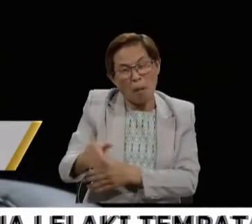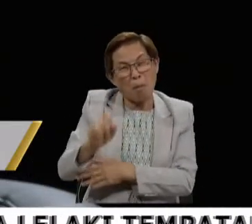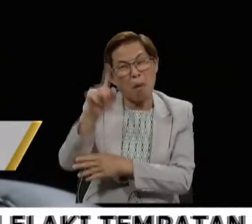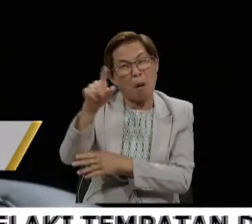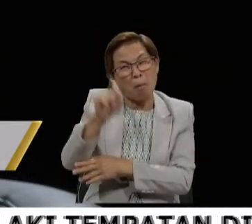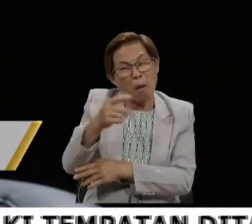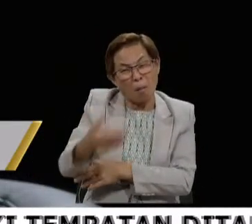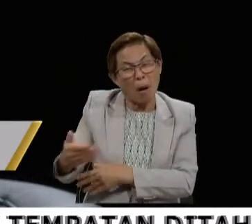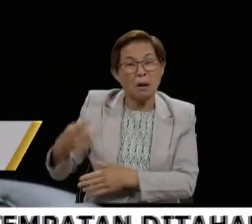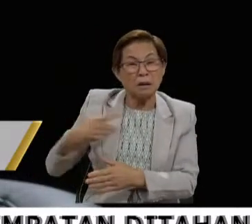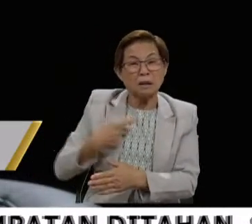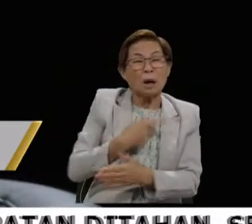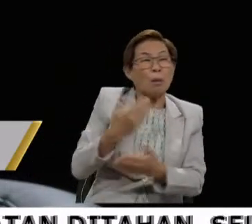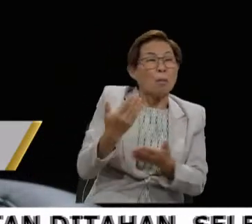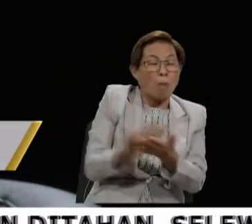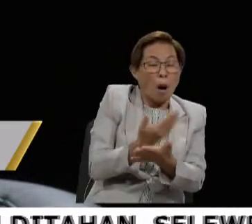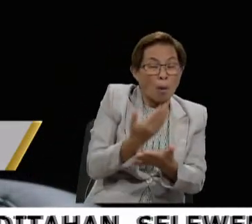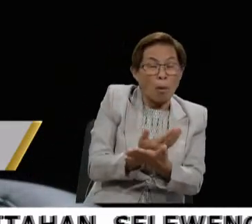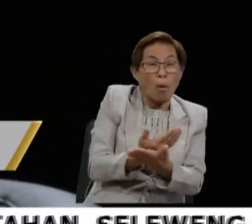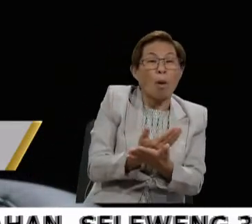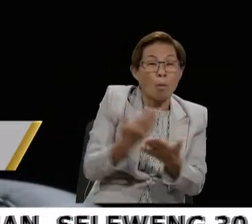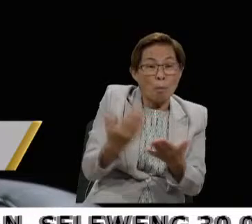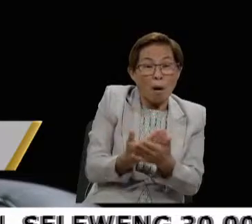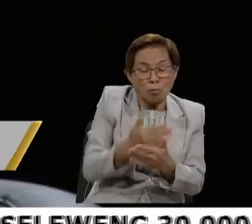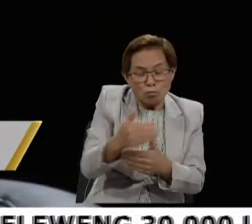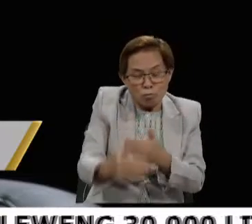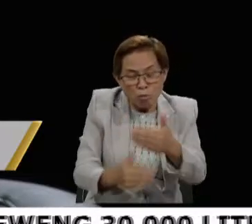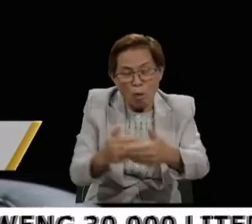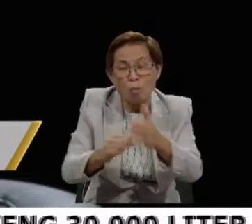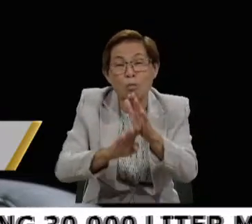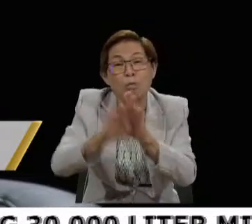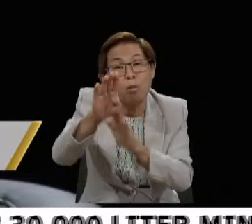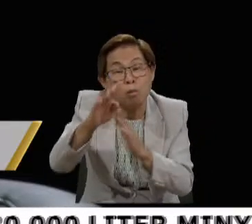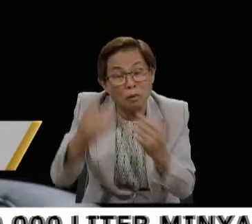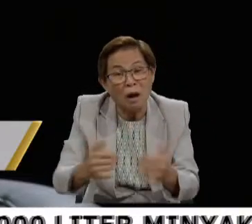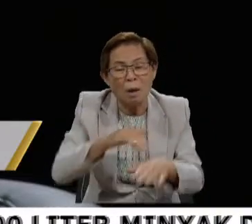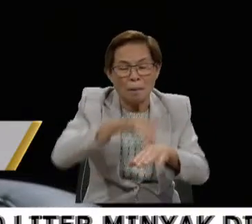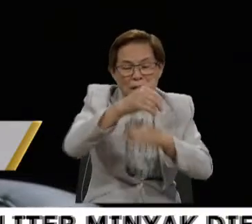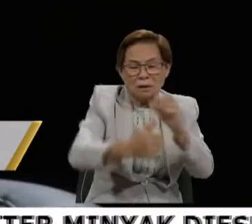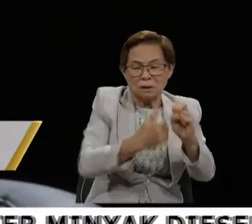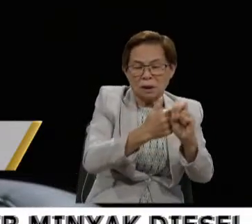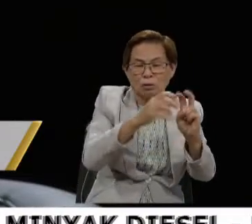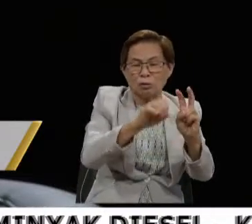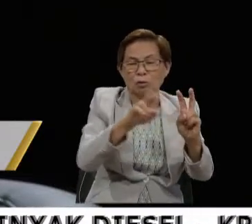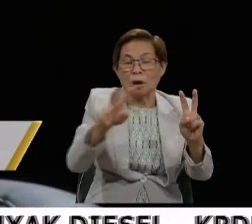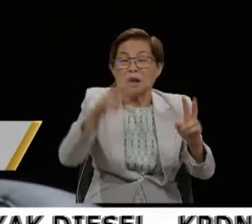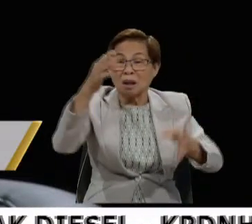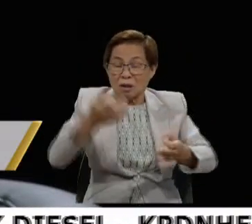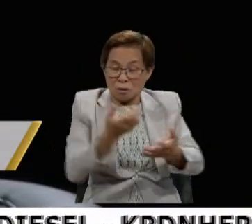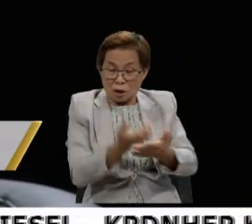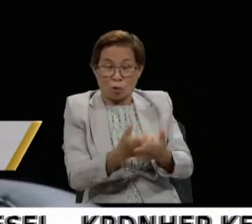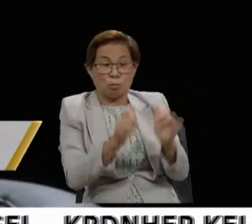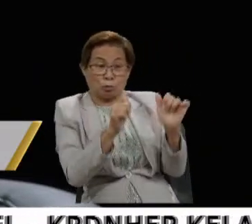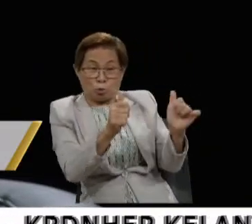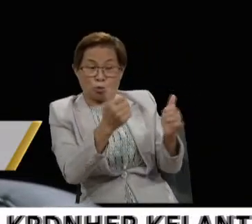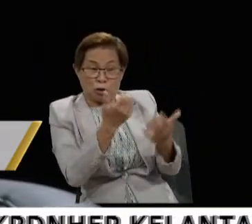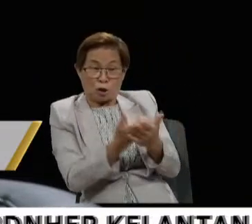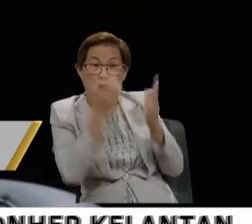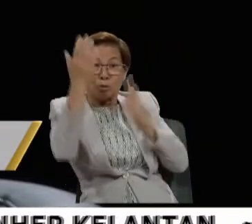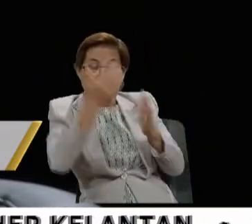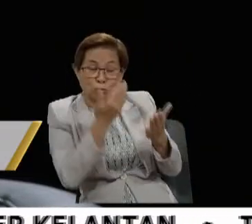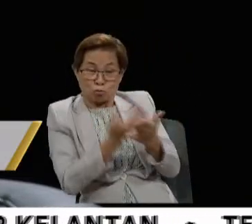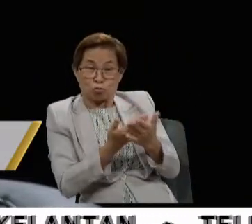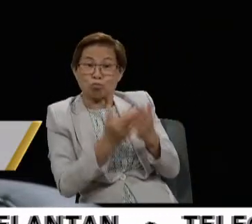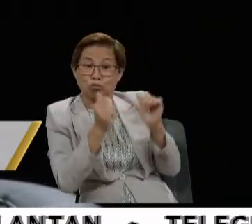ataupun kita baru lagi dalam proses pemulihan t tapi tahun 2023 kalau kadar kalau keadaan ekonomi mengizinkan kadar